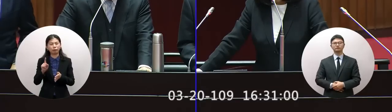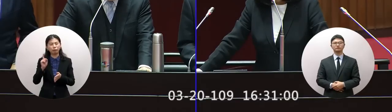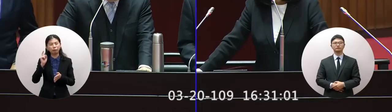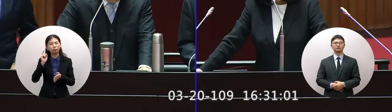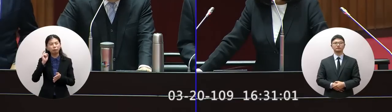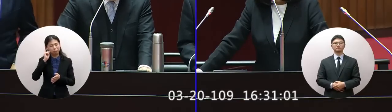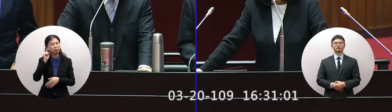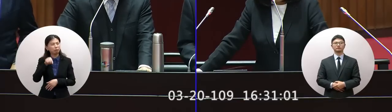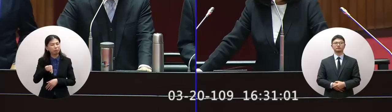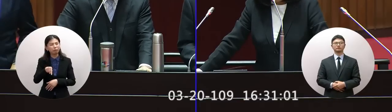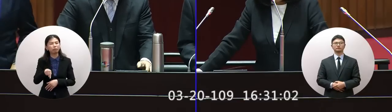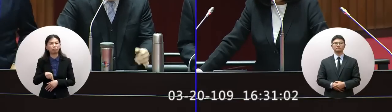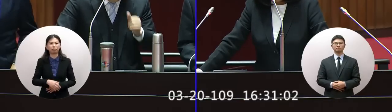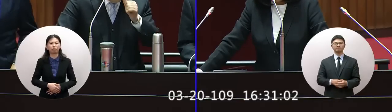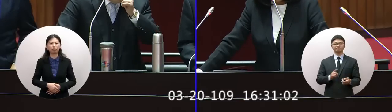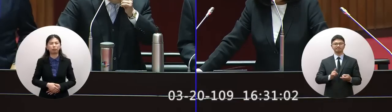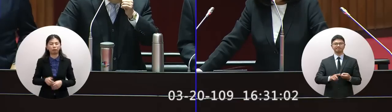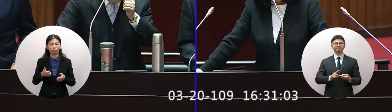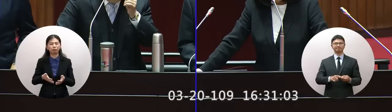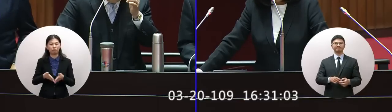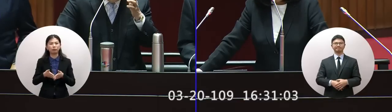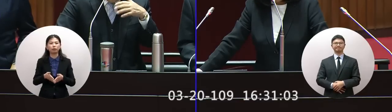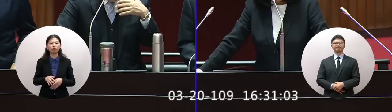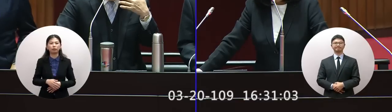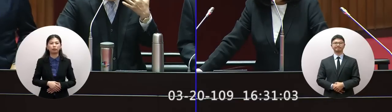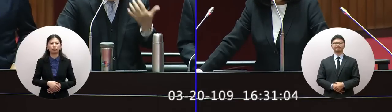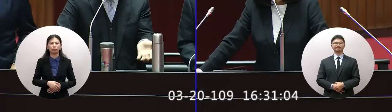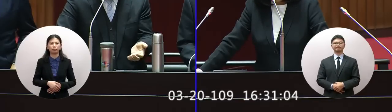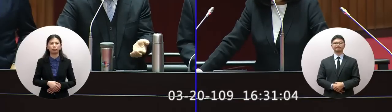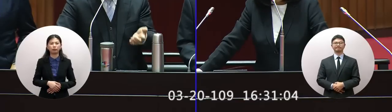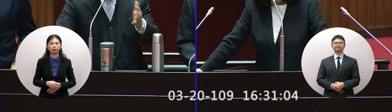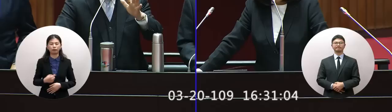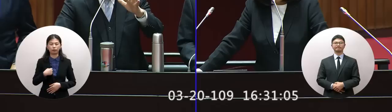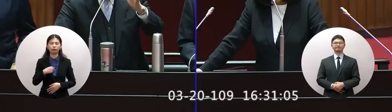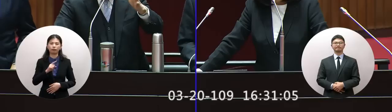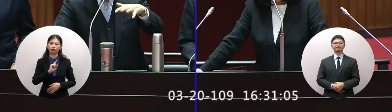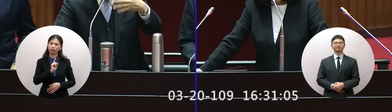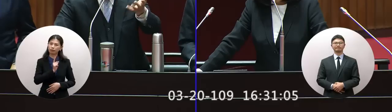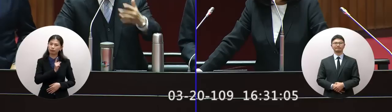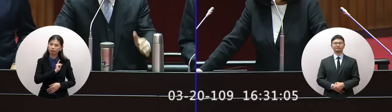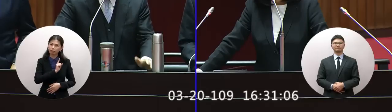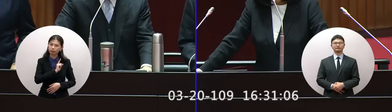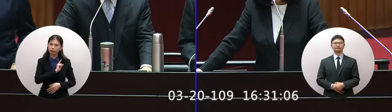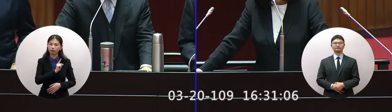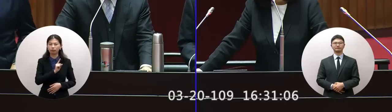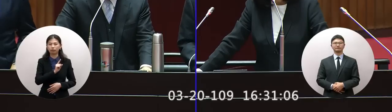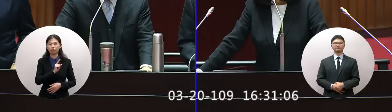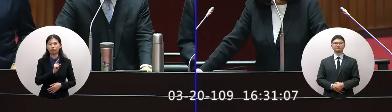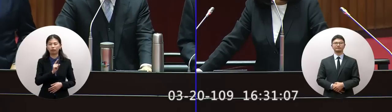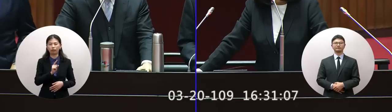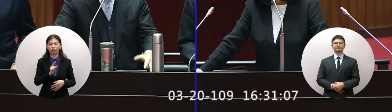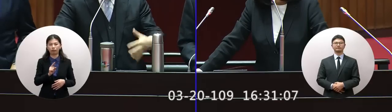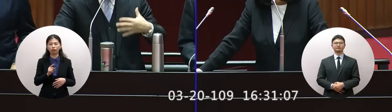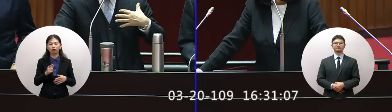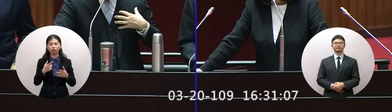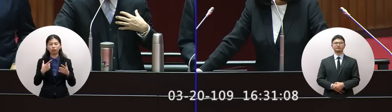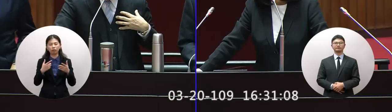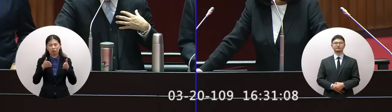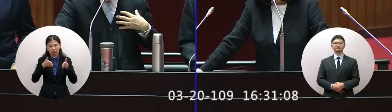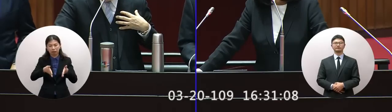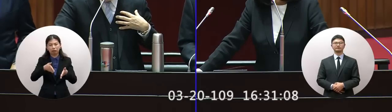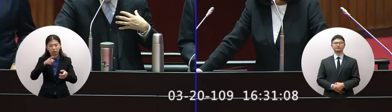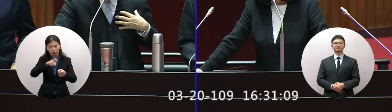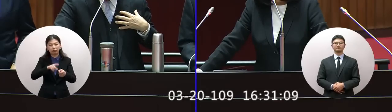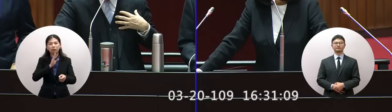从这个角度做，所以我做自己相反的事情。但我作